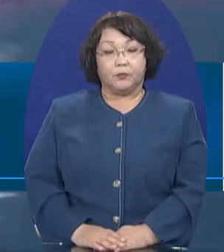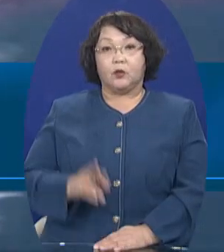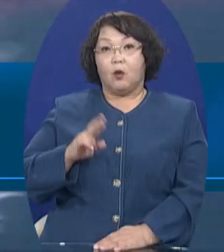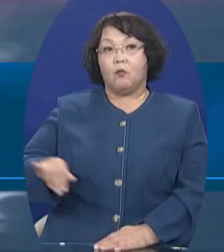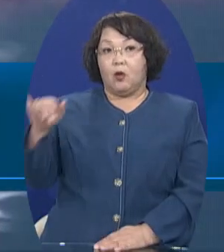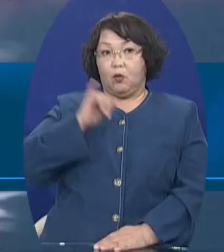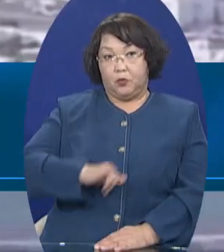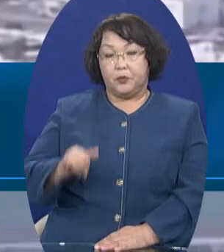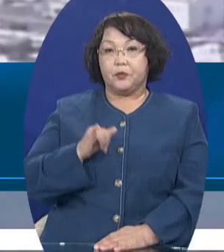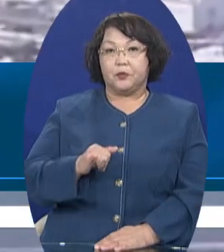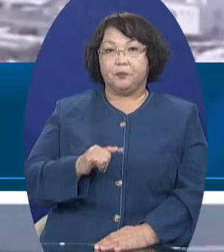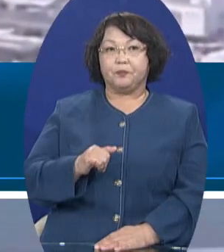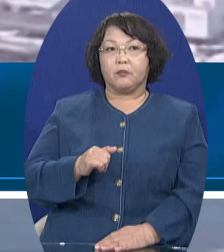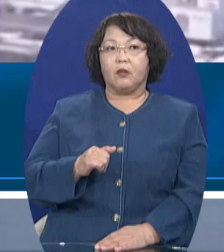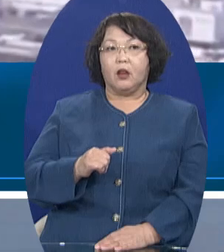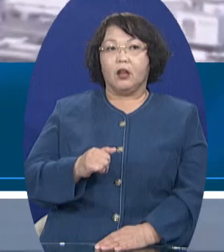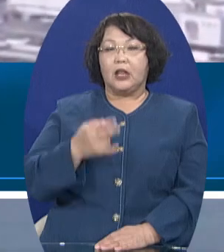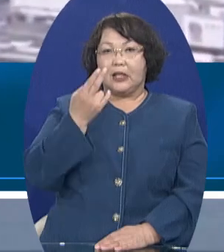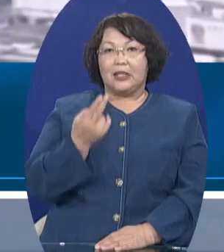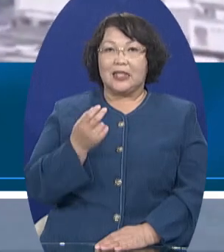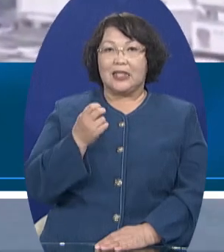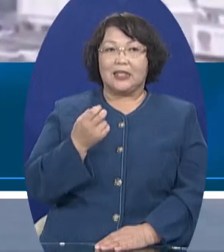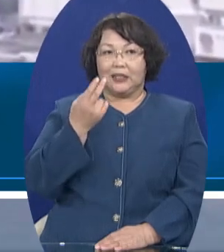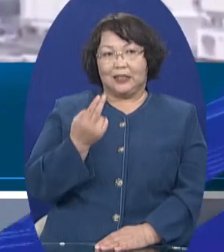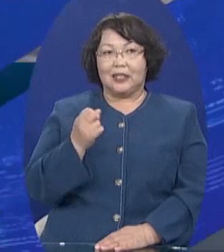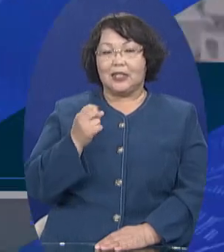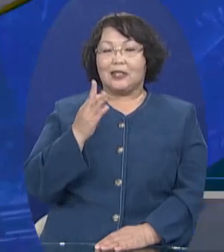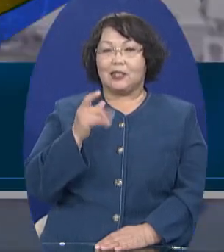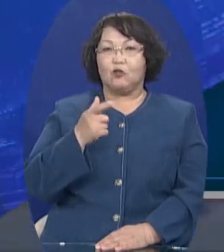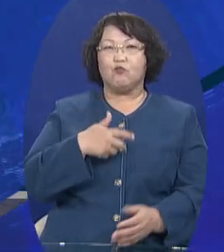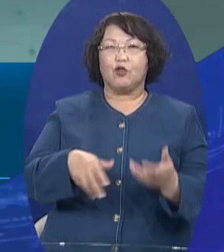Японоос цацраг идэвхт бохир усыг пүрүү гаргаас эхлэн далайд цутгаа мэдгдлээ.